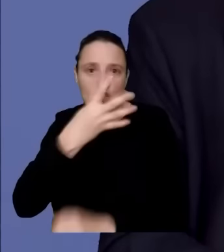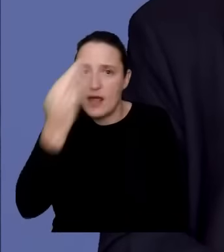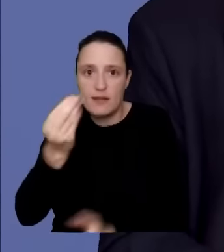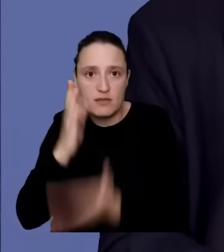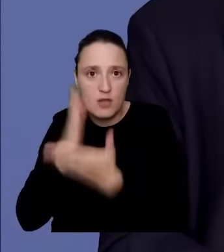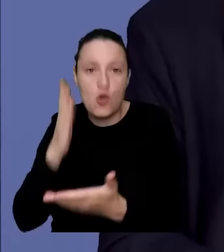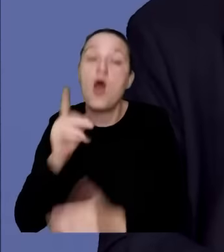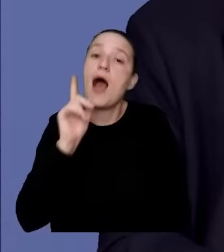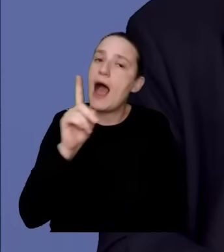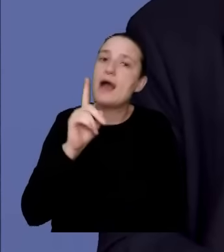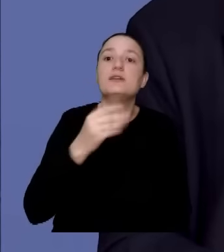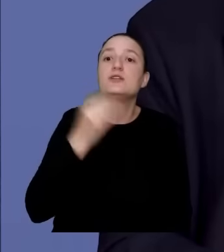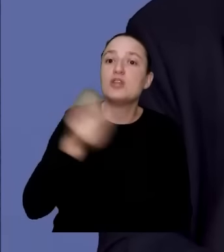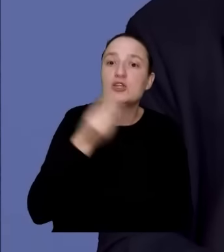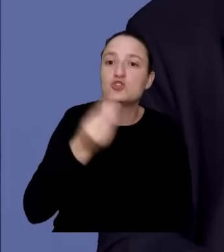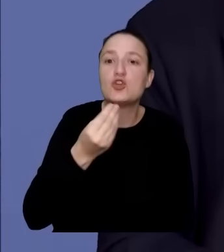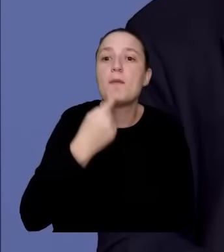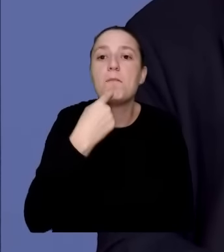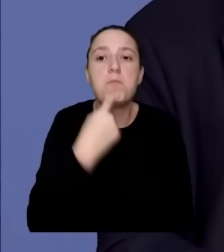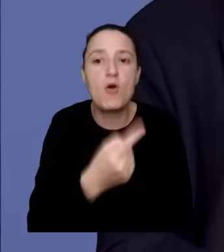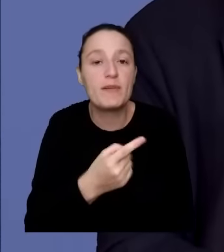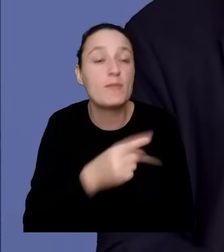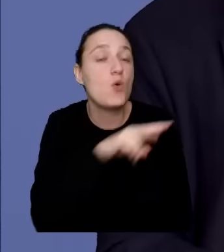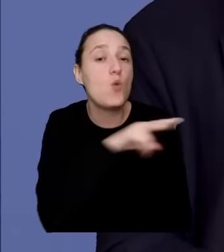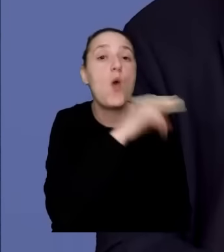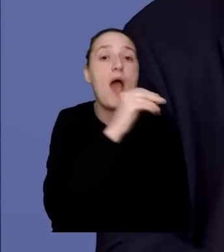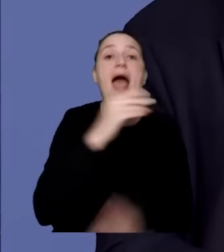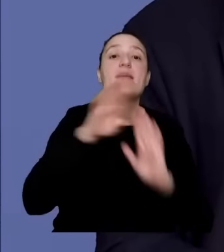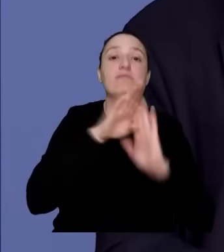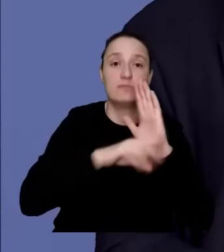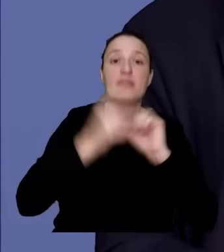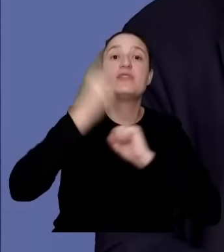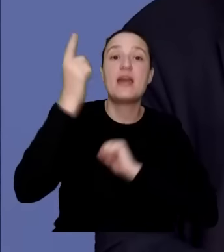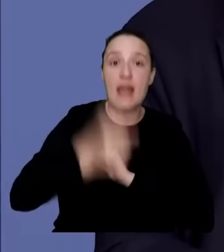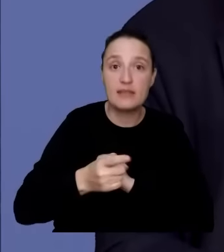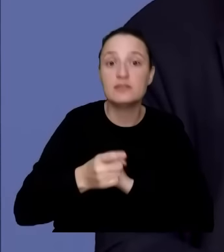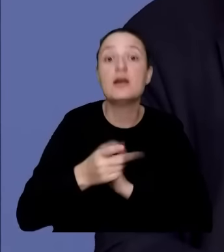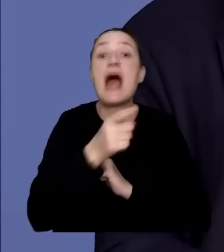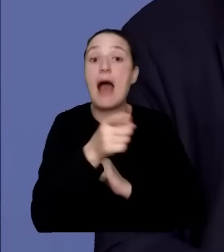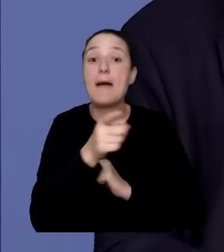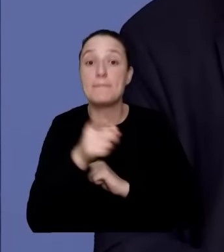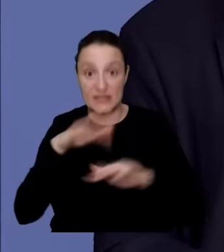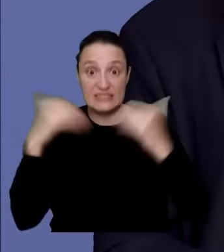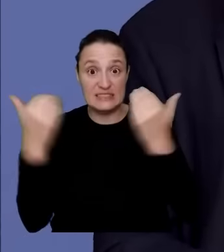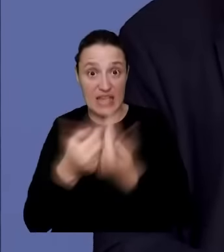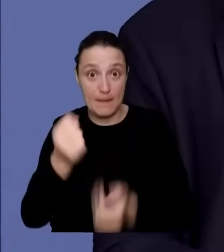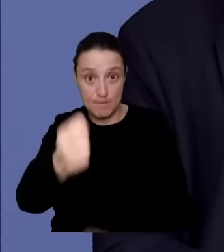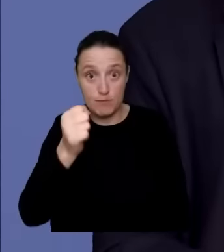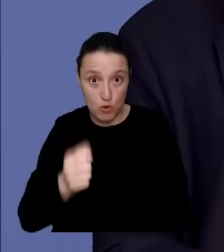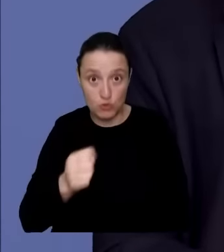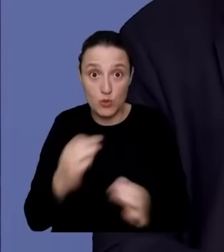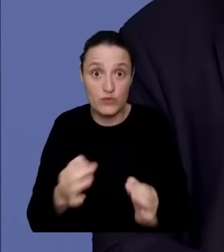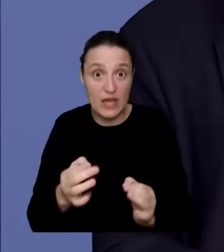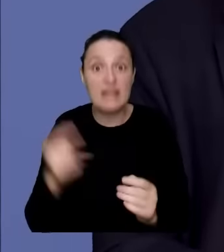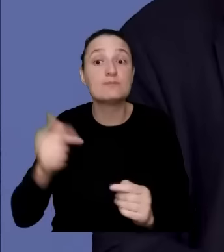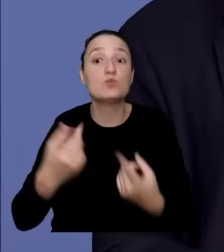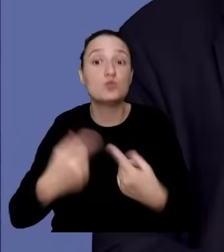zjawisku Gold plating czyli Unia daje dyrektywy a pan w tym sejmie w którym pan Zasiada musi to